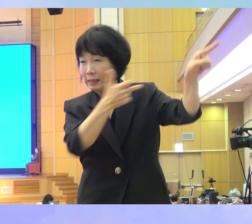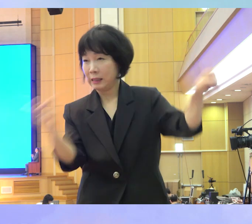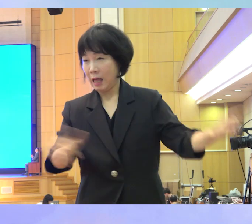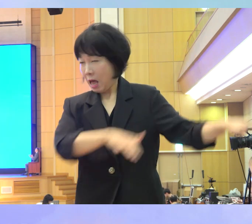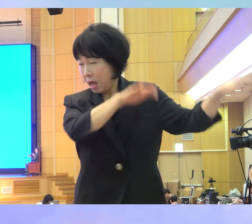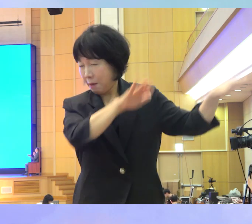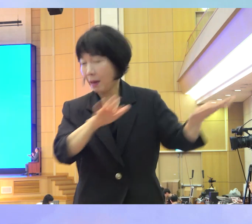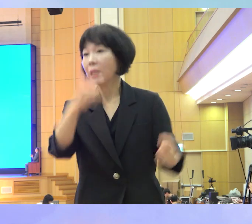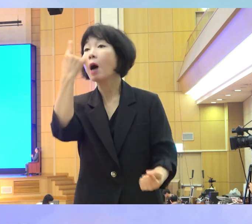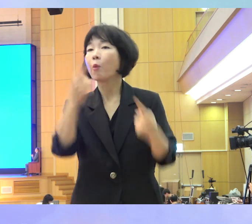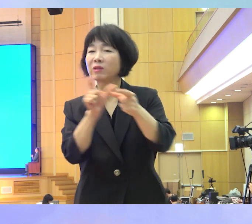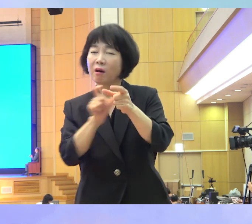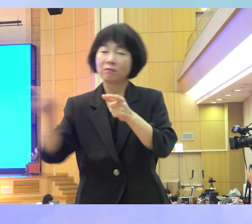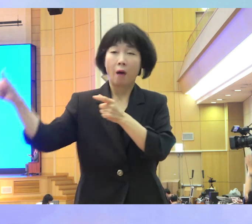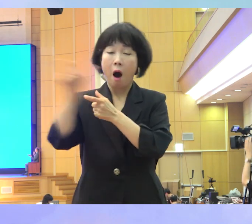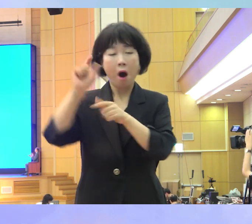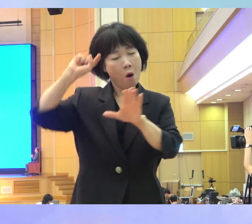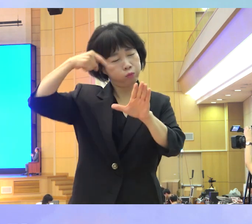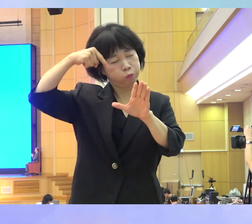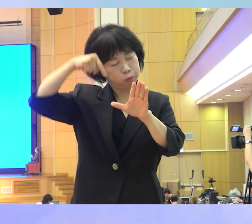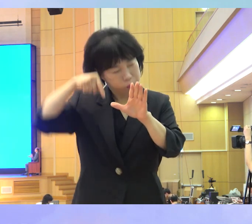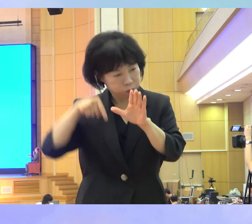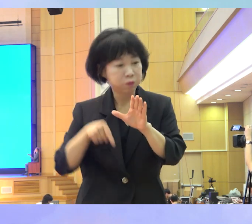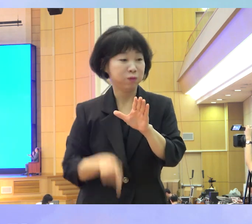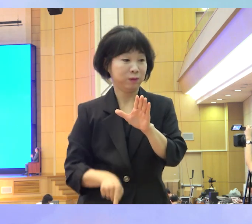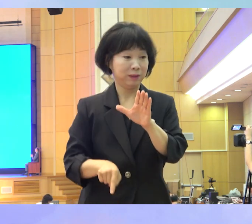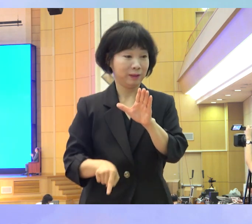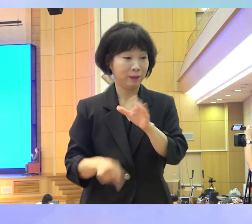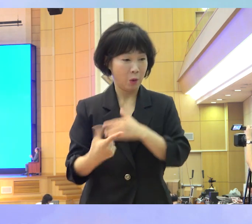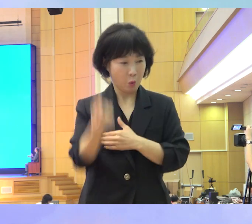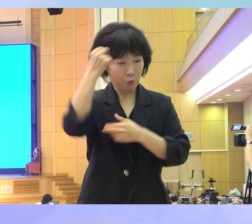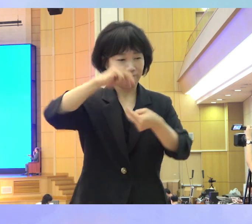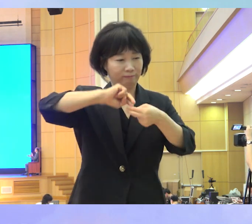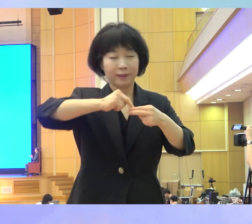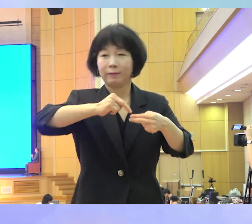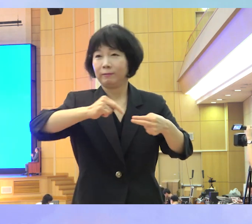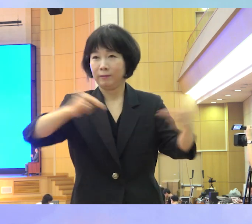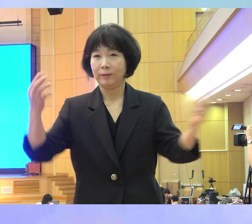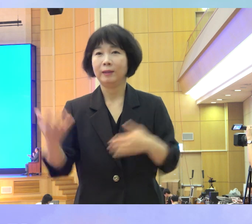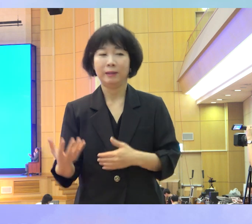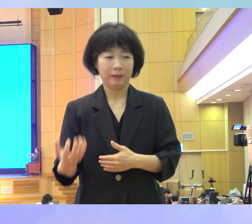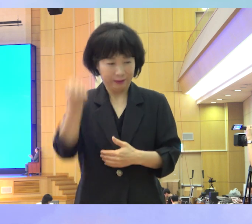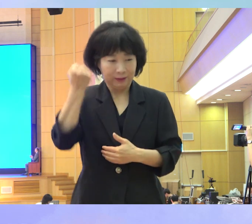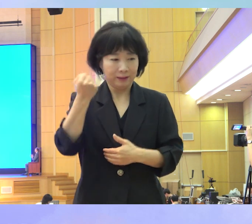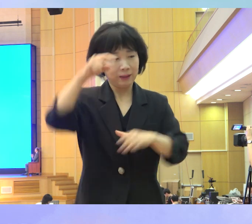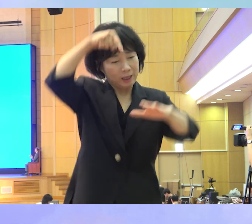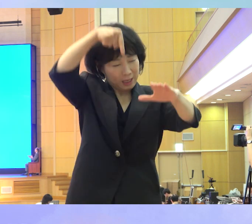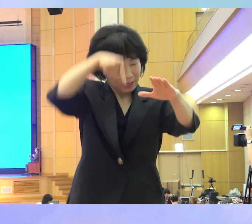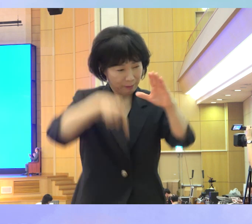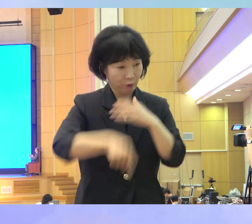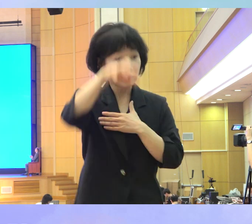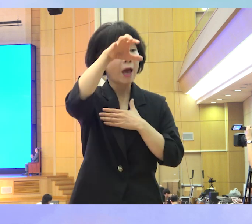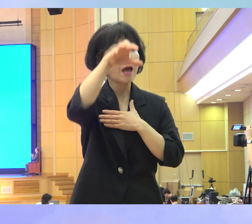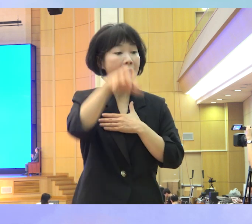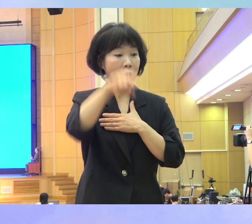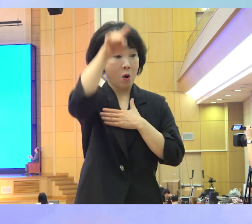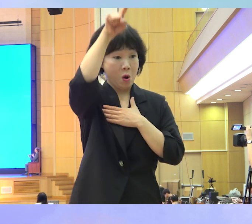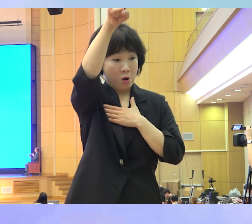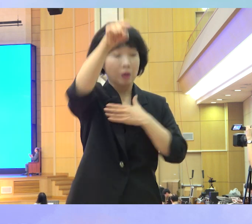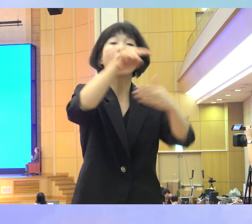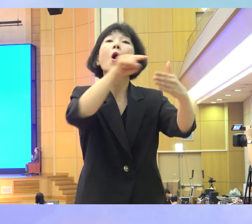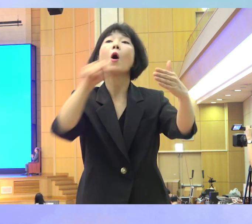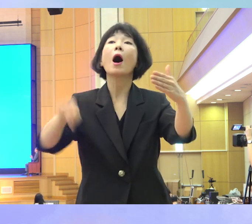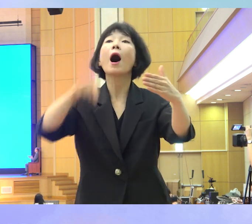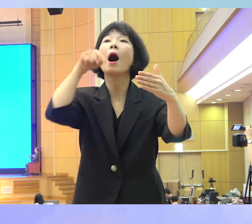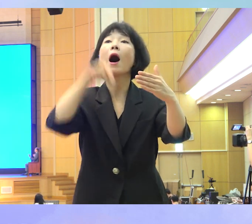큰 바다보다 깊다. 너 못한 주를 끌어들은